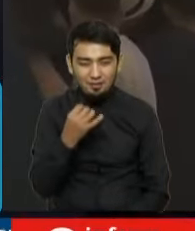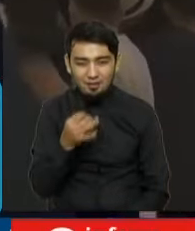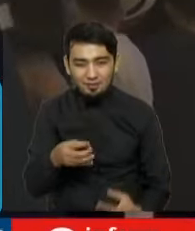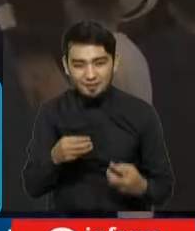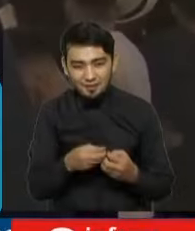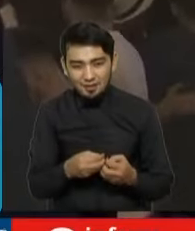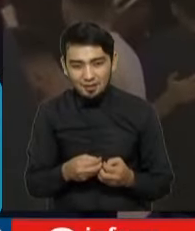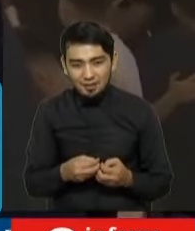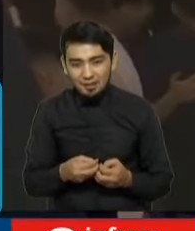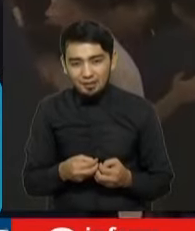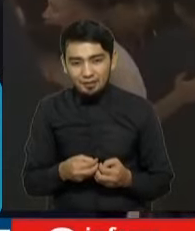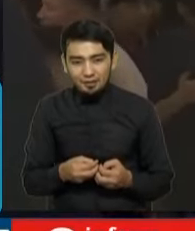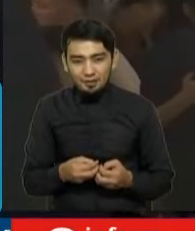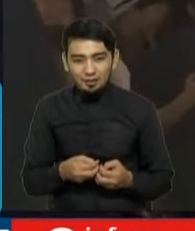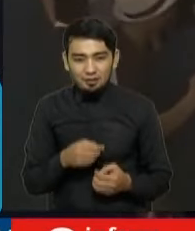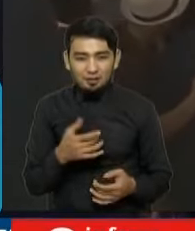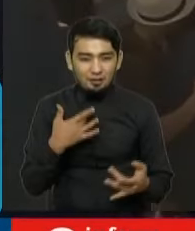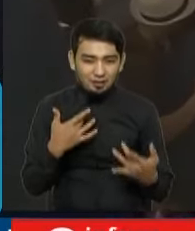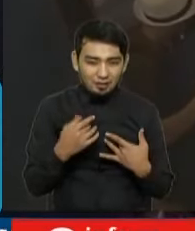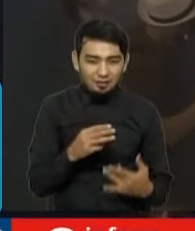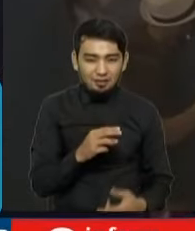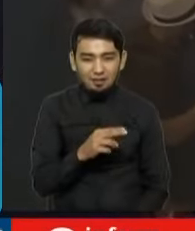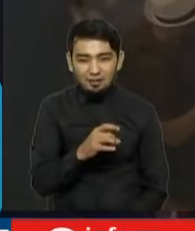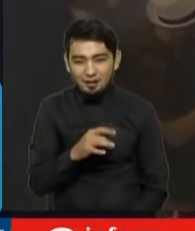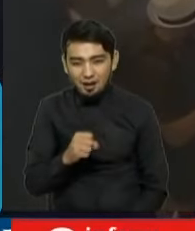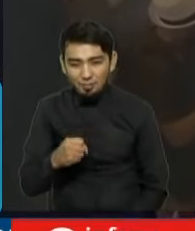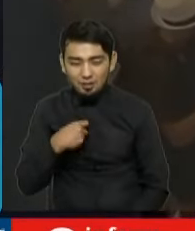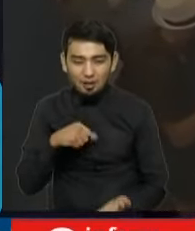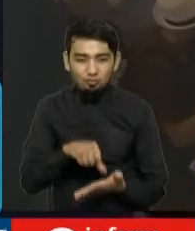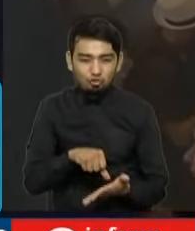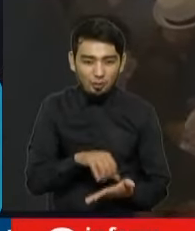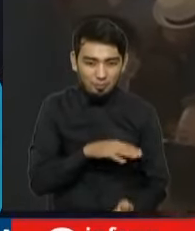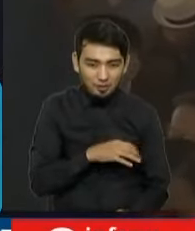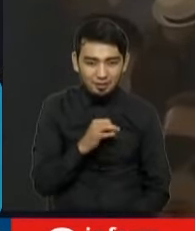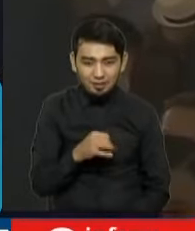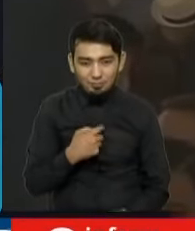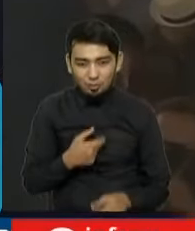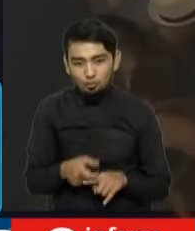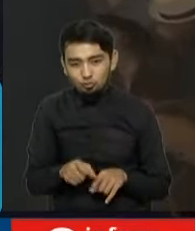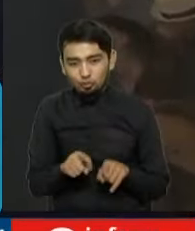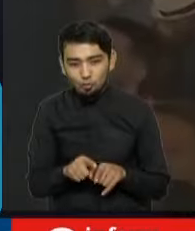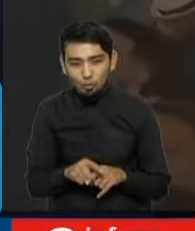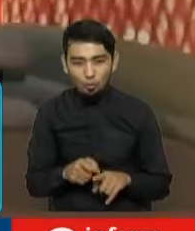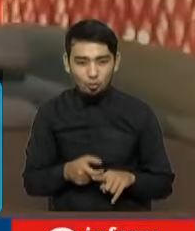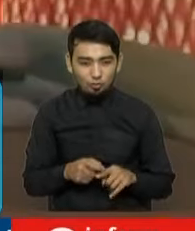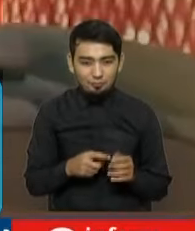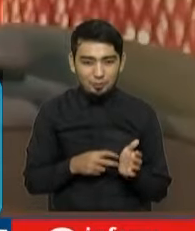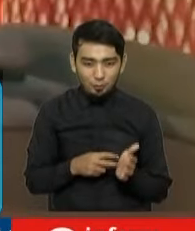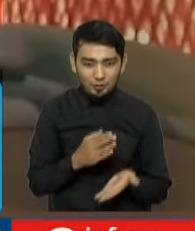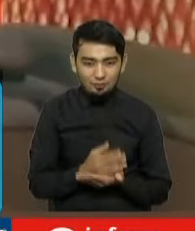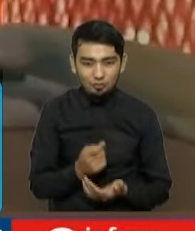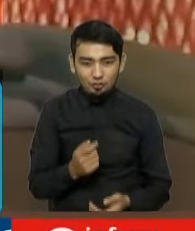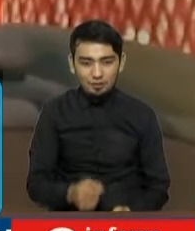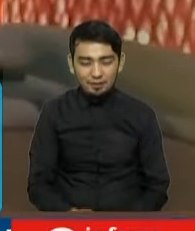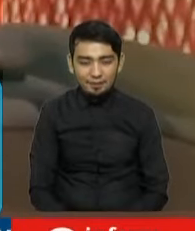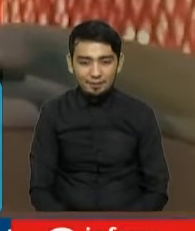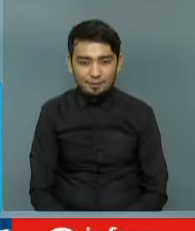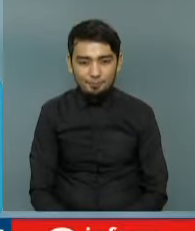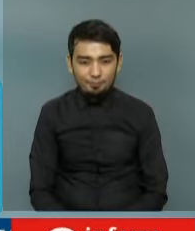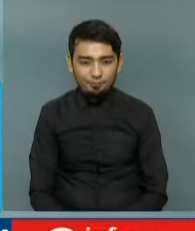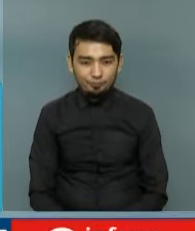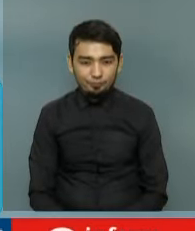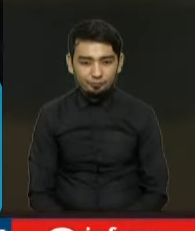негізі драмаларда жүрдім. Көреміз, өзіме де қатты қорқынышты болып тұр бір жағынан. Әкең үшін уже 10 миллион